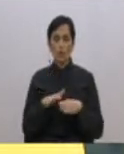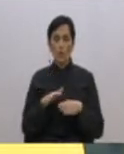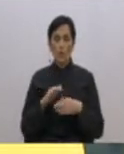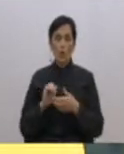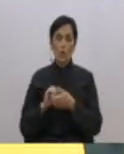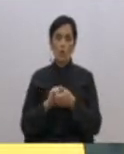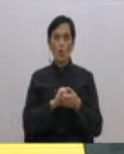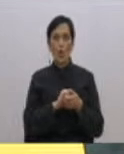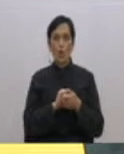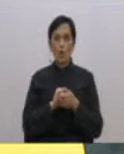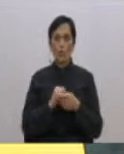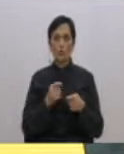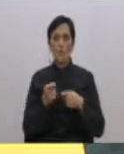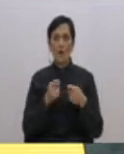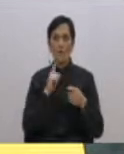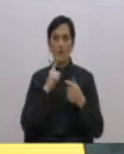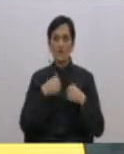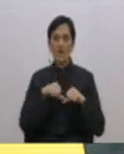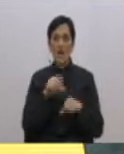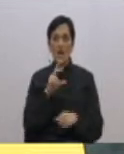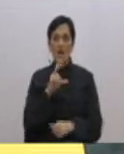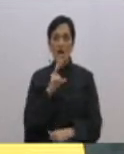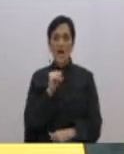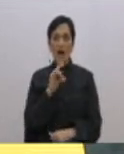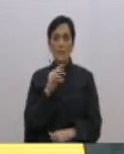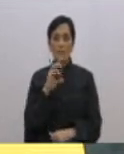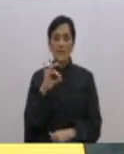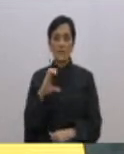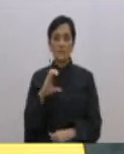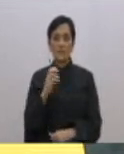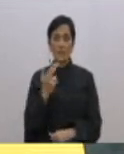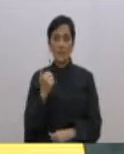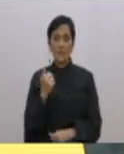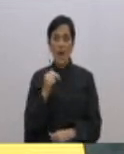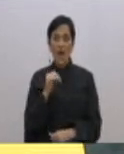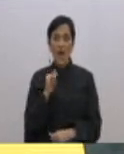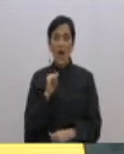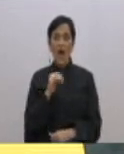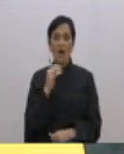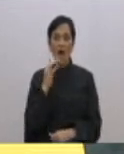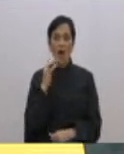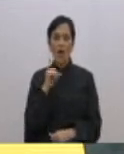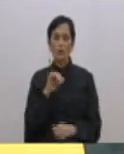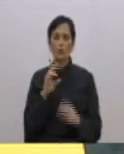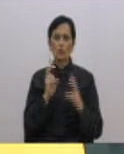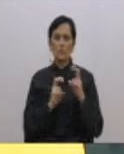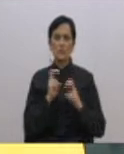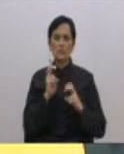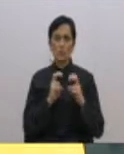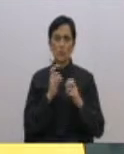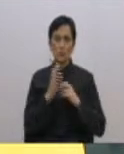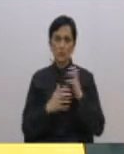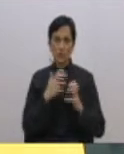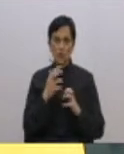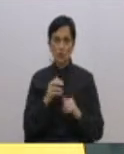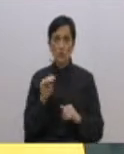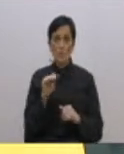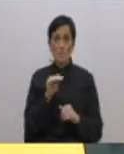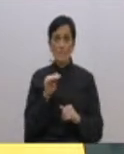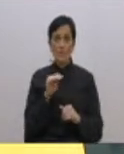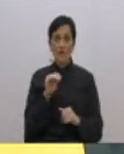მართვის საზოგადოების, საბჭოს, კარპის და აუდიო პროდუქციის მწარმოებელთა საერთაშორისო